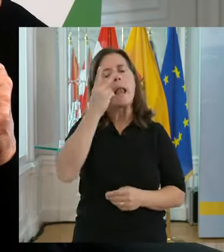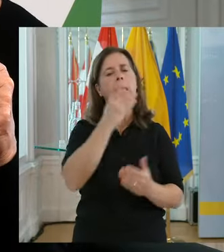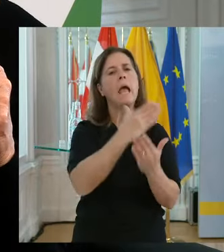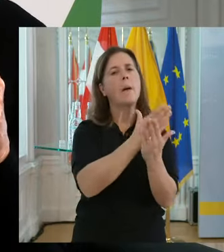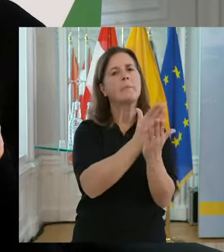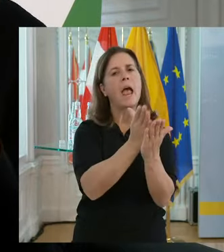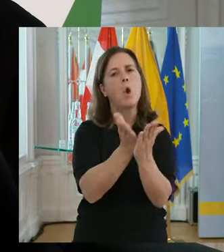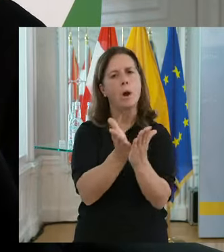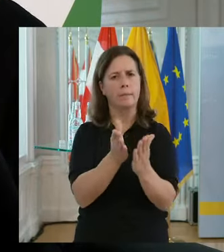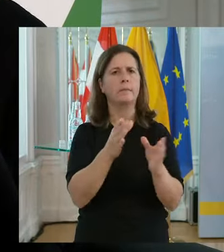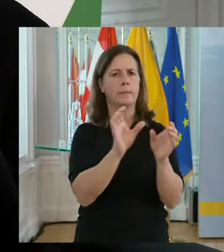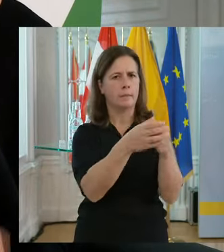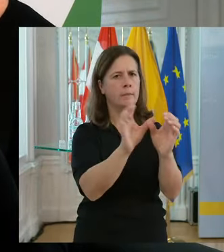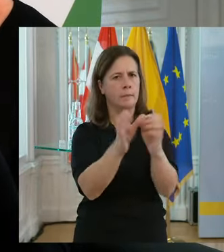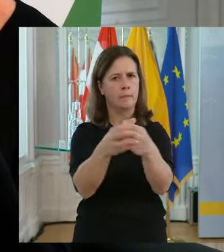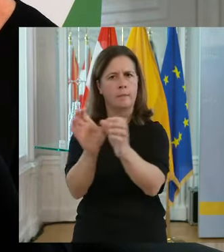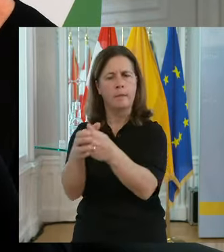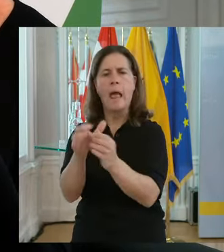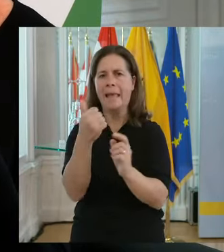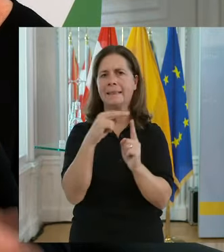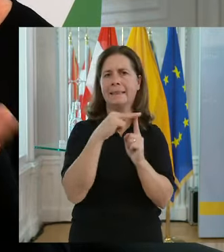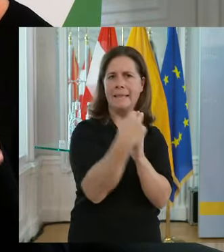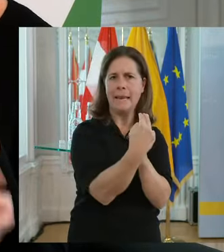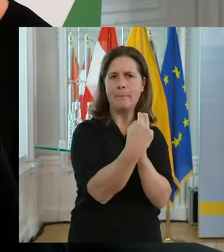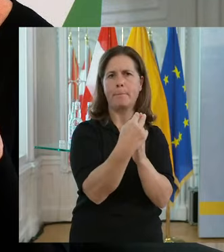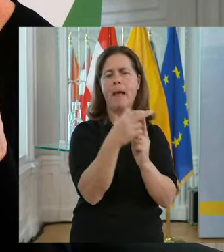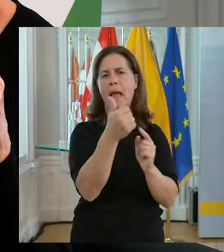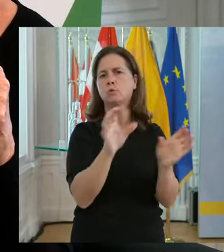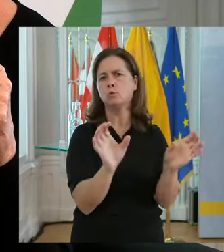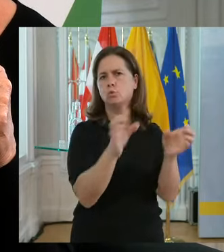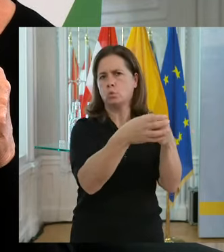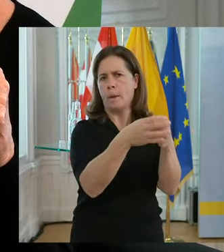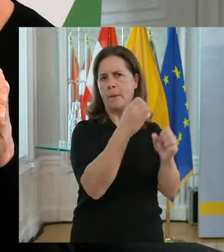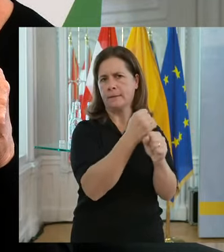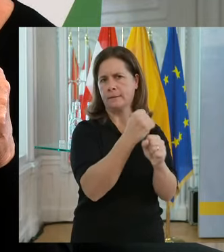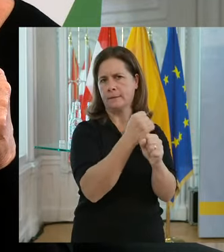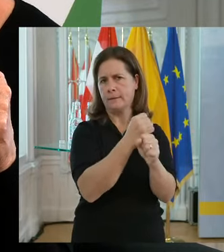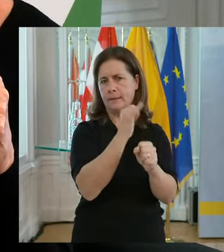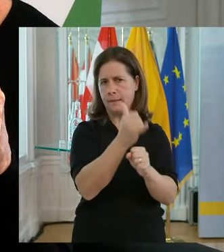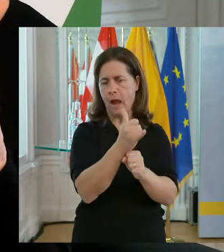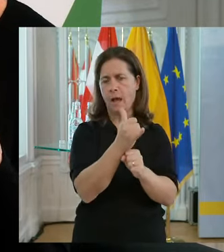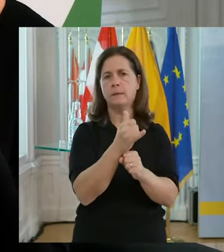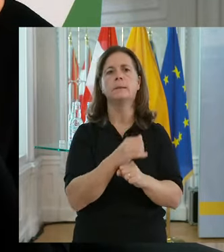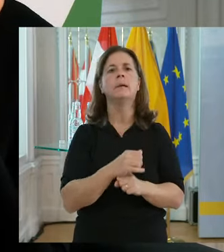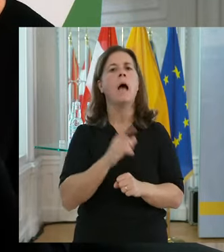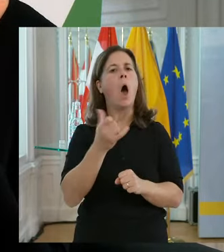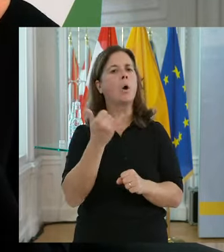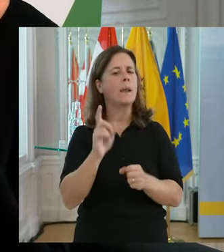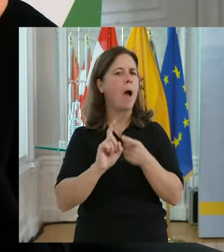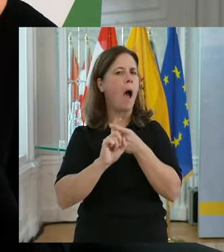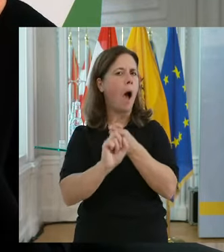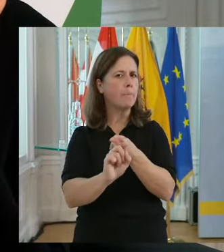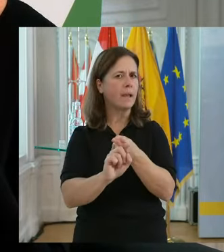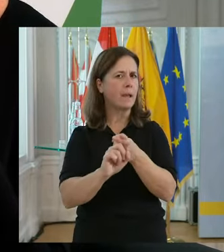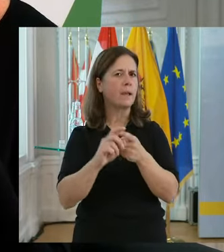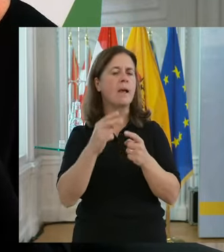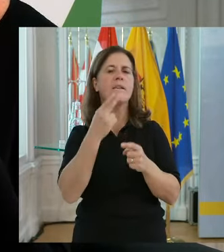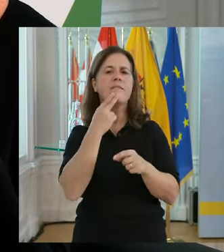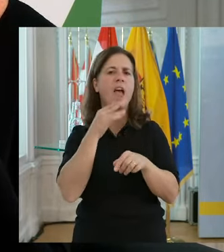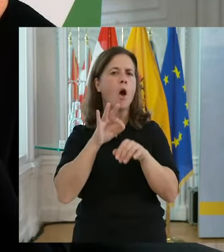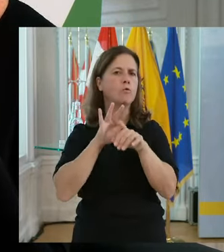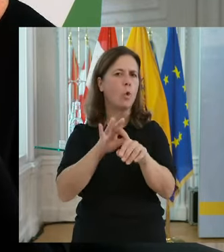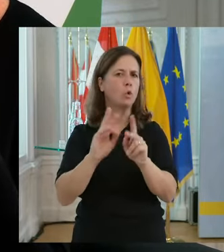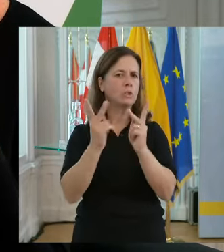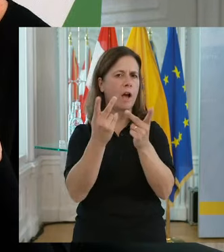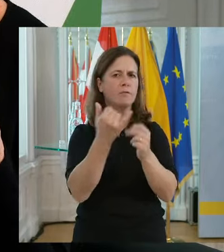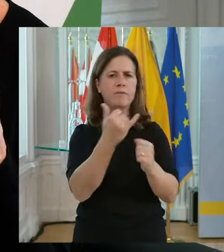unter sich wieder ein Team, ein Miteinander. Und es hängt natürlich auch immer sehr stark von der Führungskraft ab, wie das in